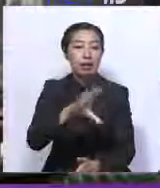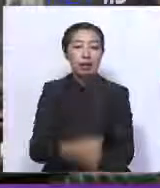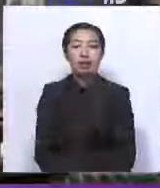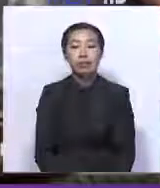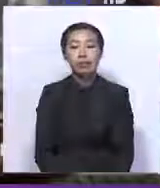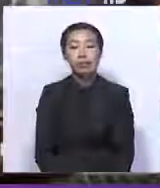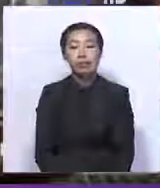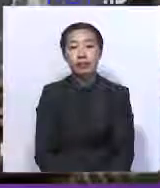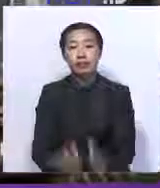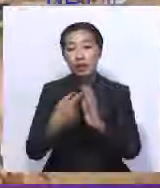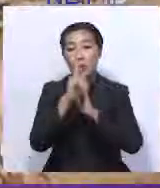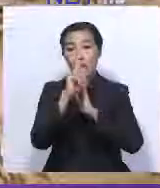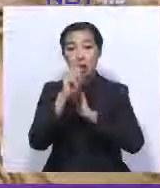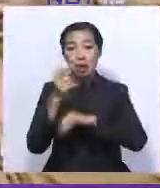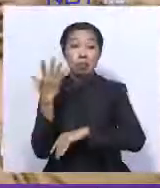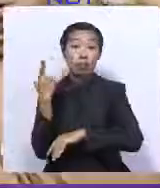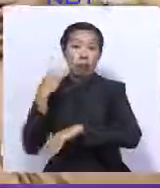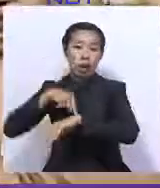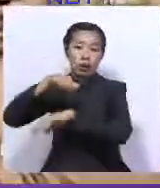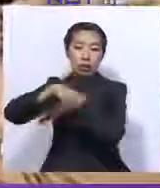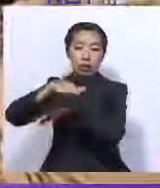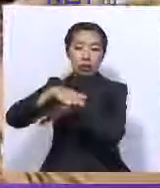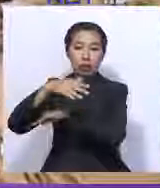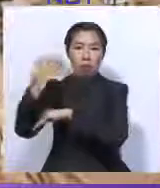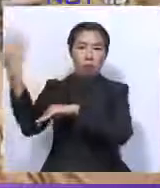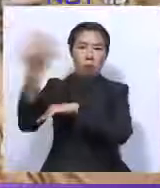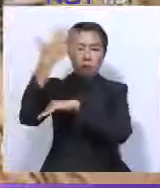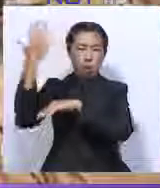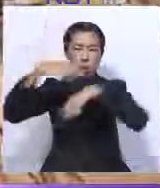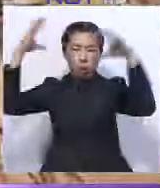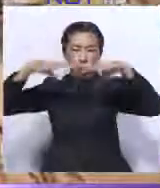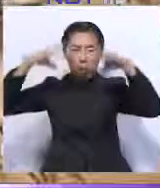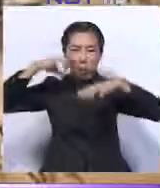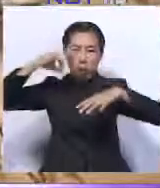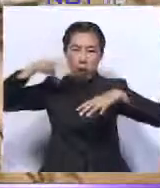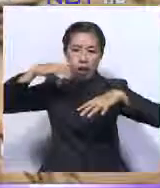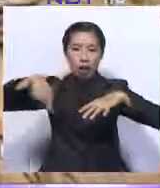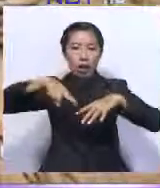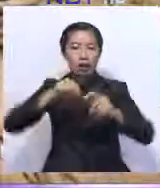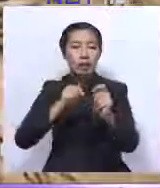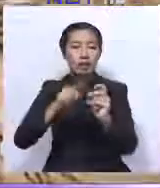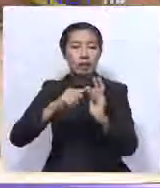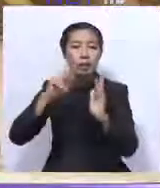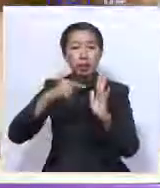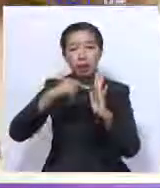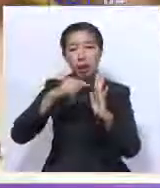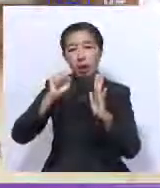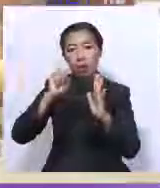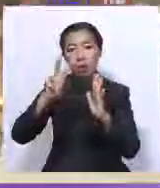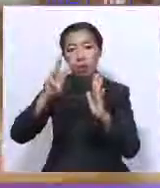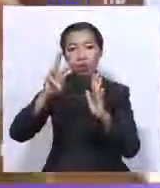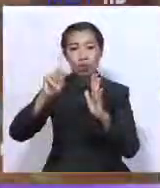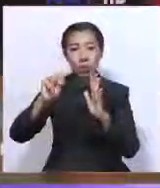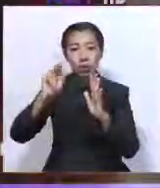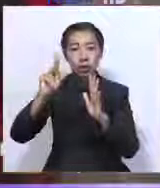นที่จังหวัดขอนแก่นช่วงเย็นเมื่อวานนี้เกิดพายุฝนตกหนักและลมแรงในพื้นที่อำเภอเขาสวนกวางโดยเฉพาะที่บ้าน